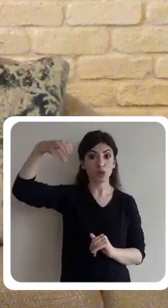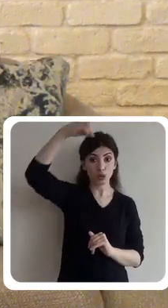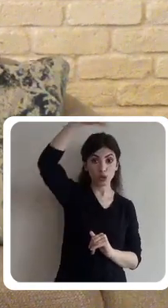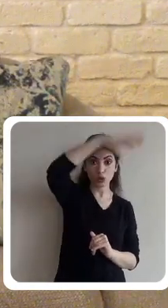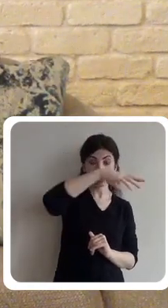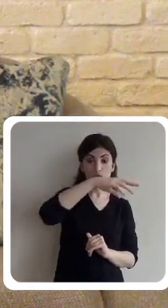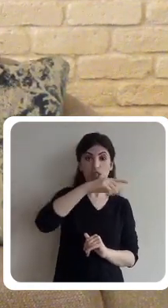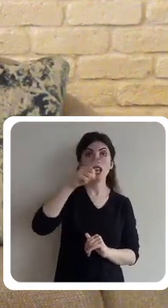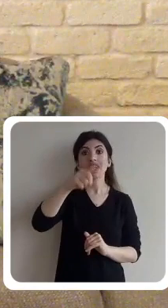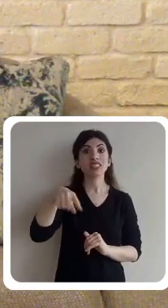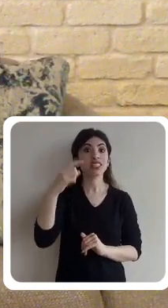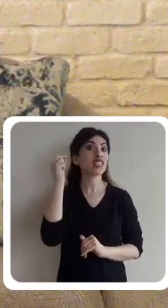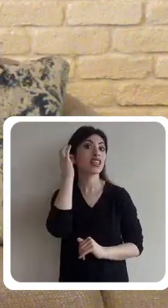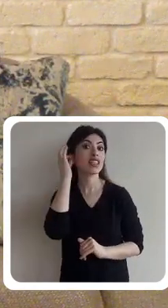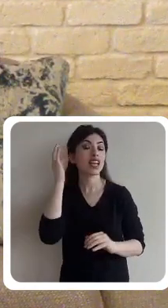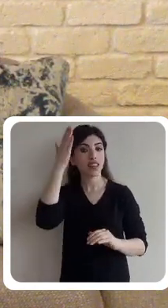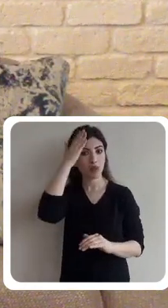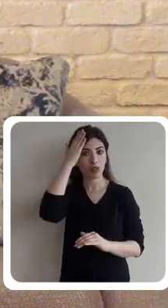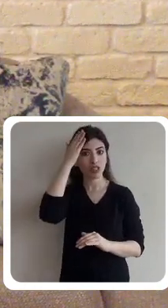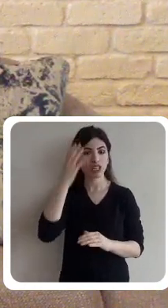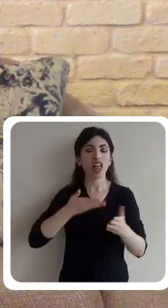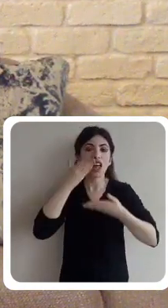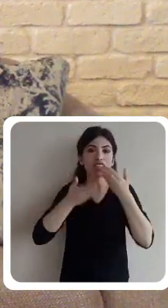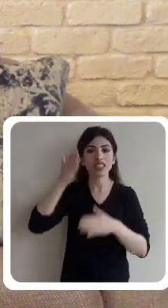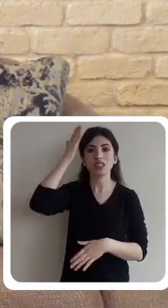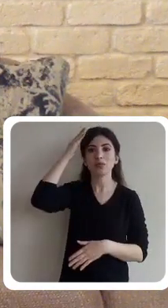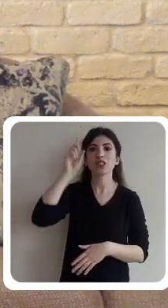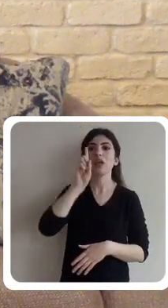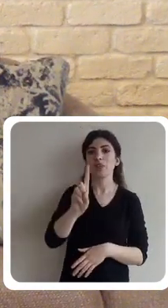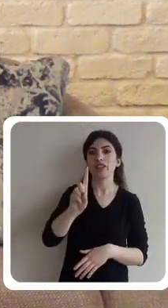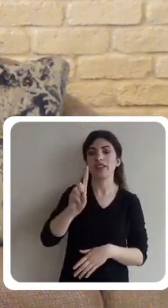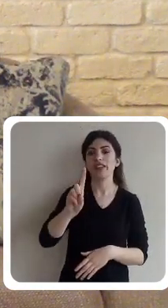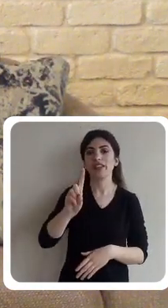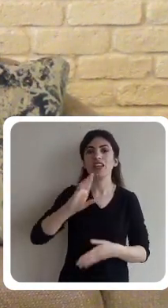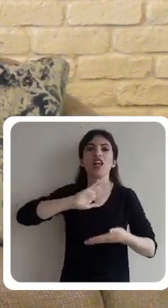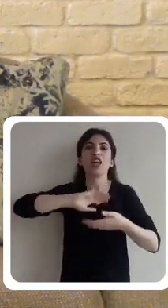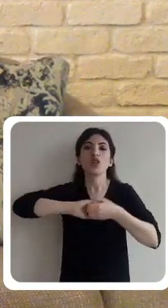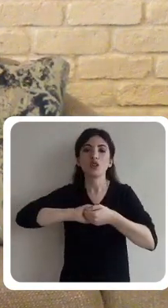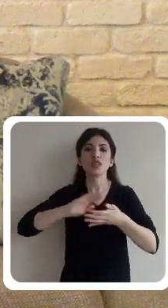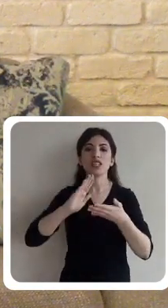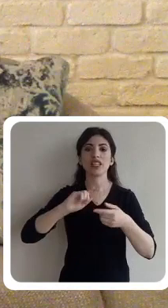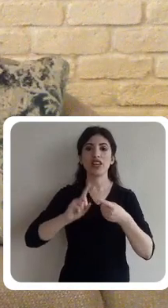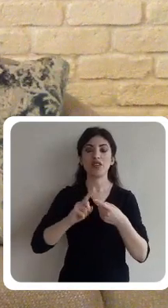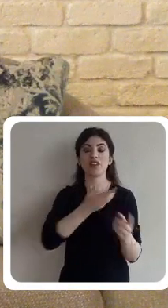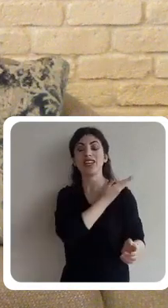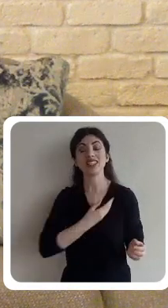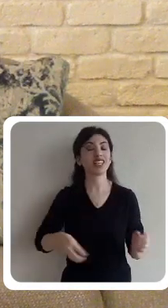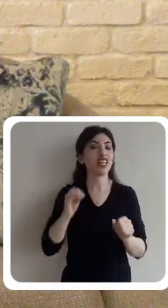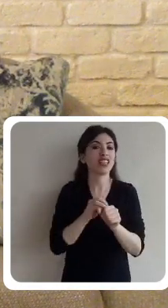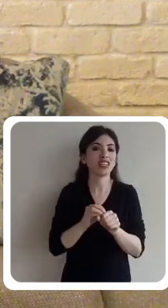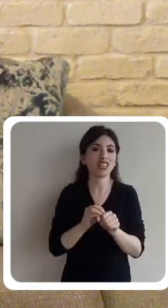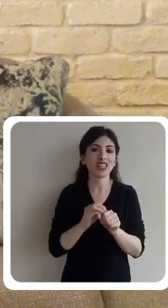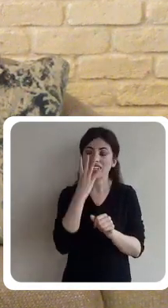siz dinleyenlerin başına, biri biz anlatıcıların başına. Biri de dostları ve sevdikleri